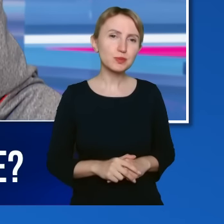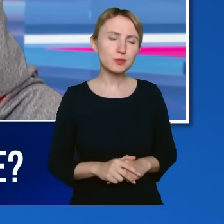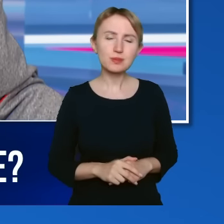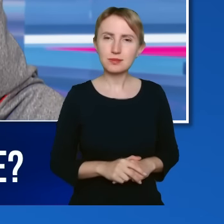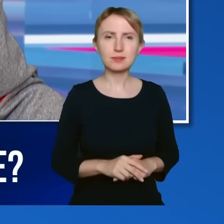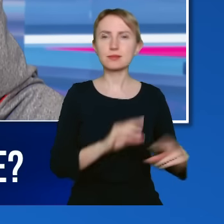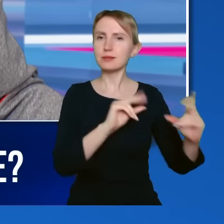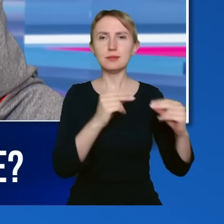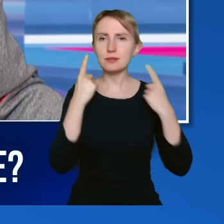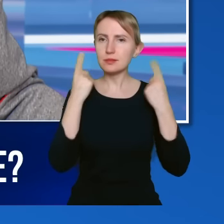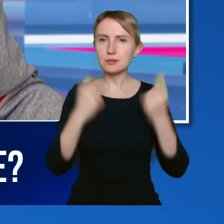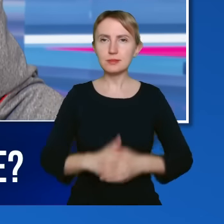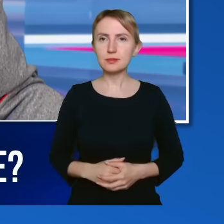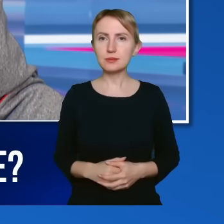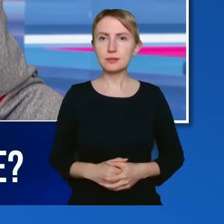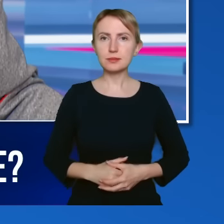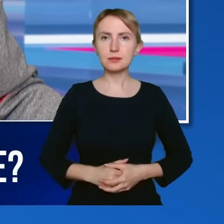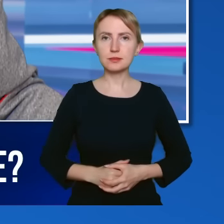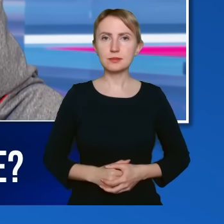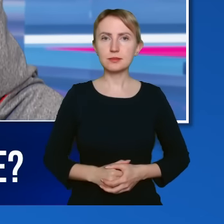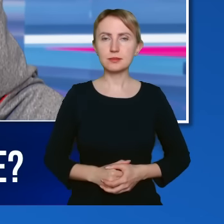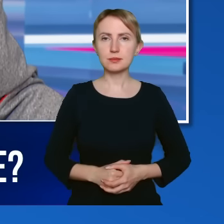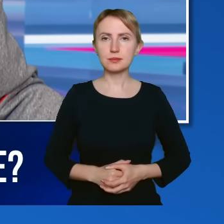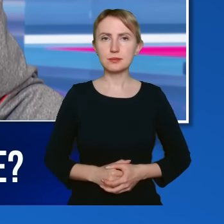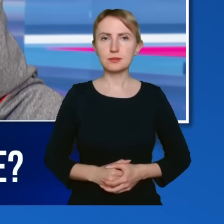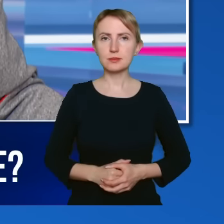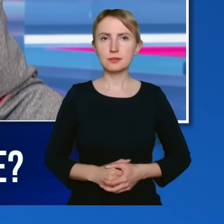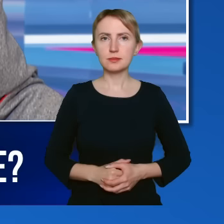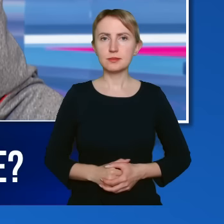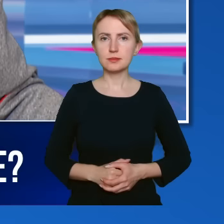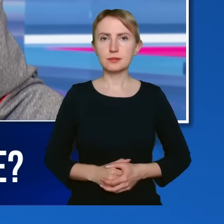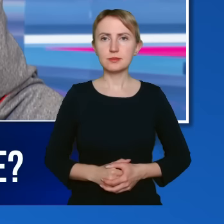żeby natychmiast to robić. Po roku i ogłosić sukces. Akurat wie pan, niech pan,